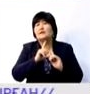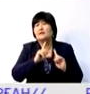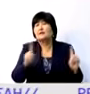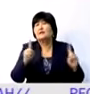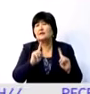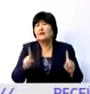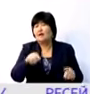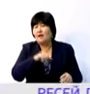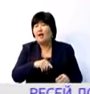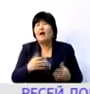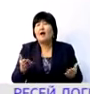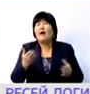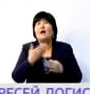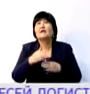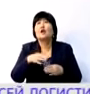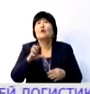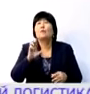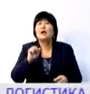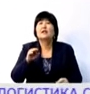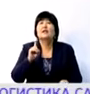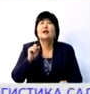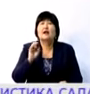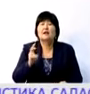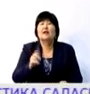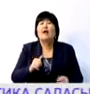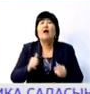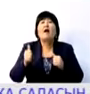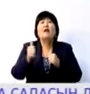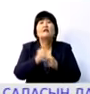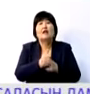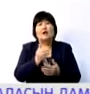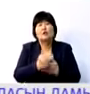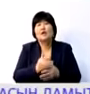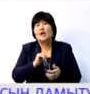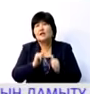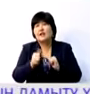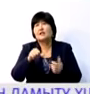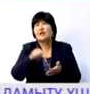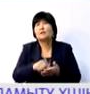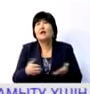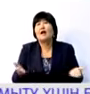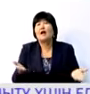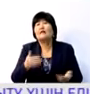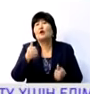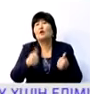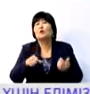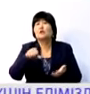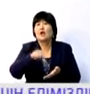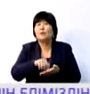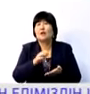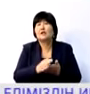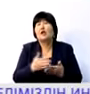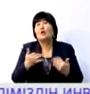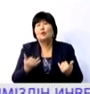сырлы. Қай салада да Батырхан алдыда жүретін. Жарысқа барсақ та, қандай конкурсқа барсақ та,